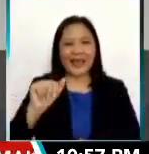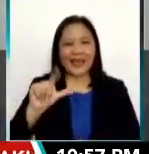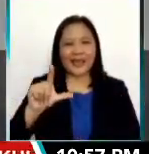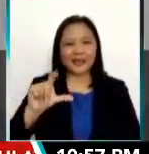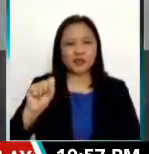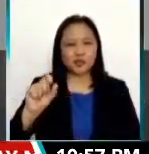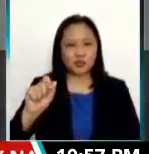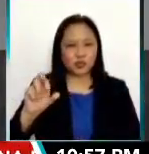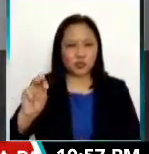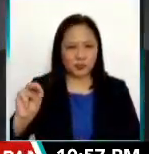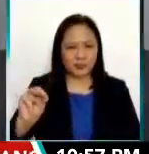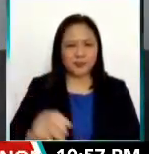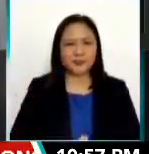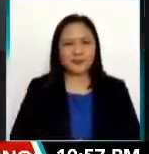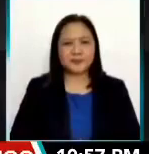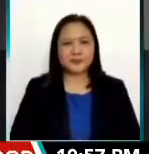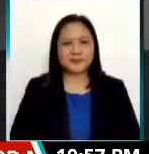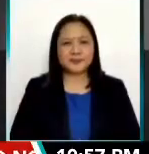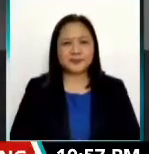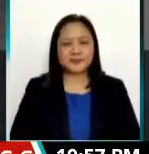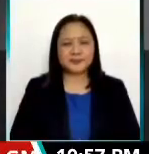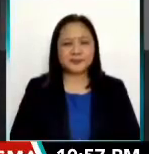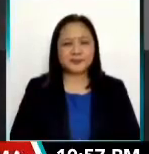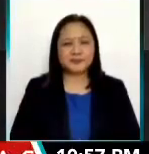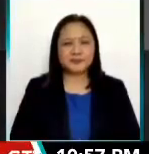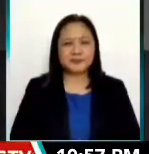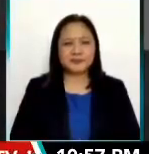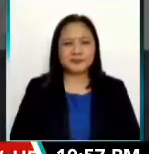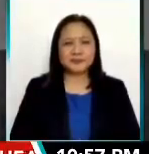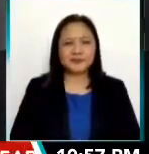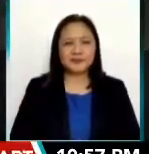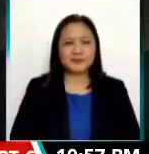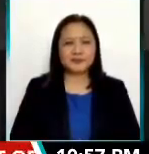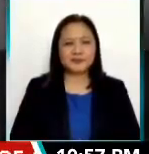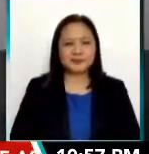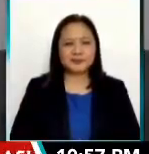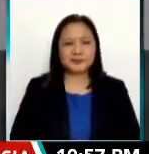Oh, heavens above. We're gonna get flooded.